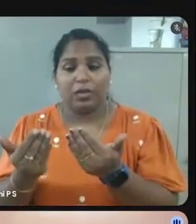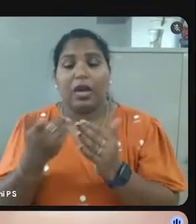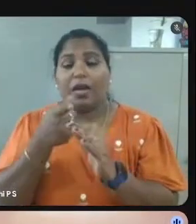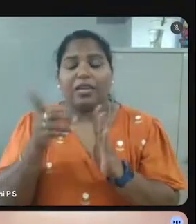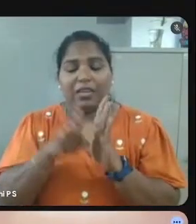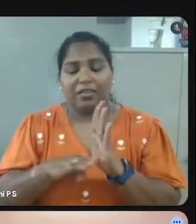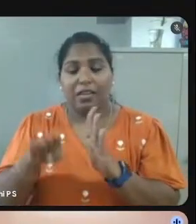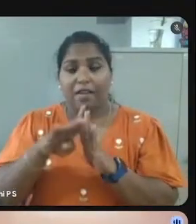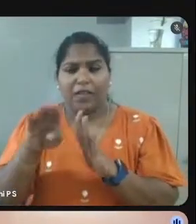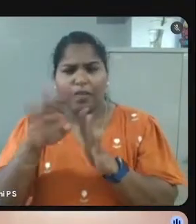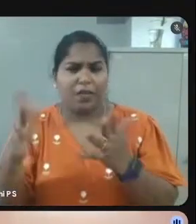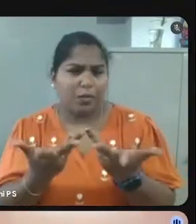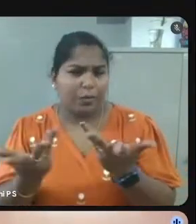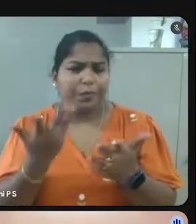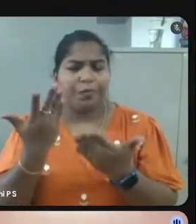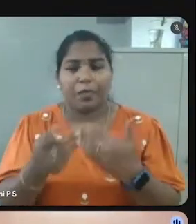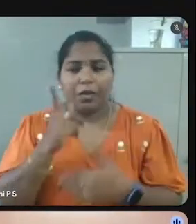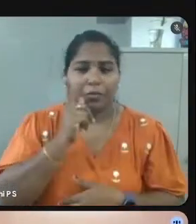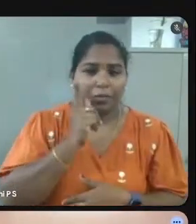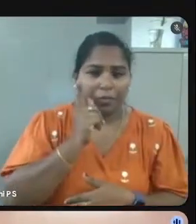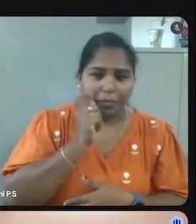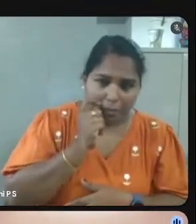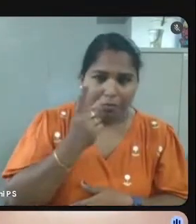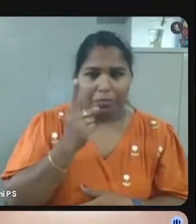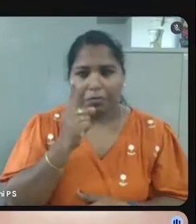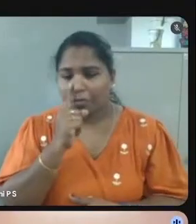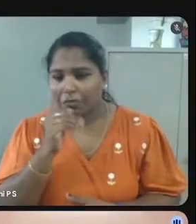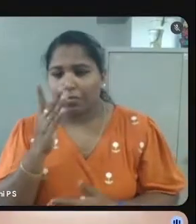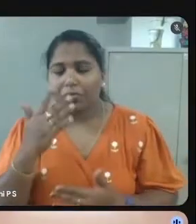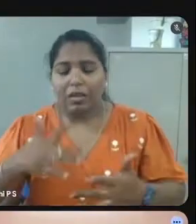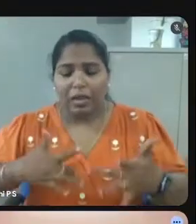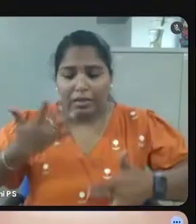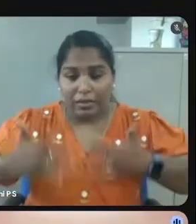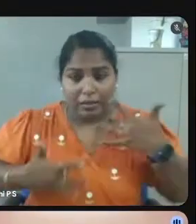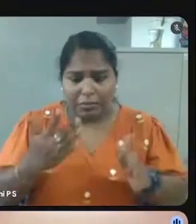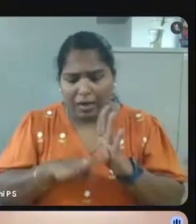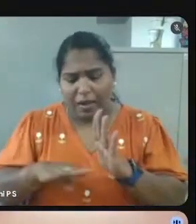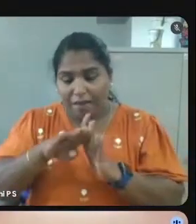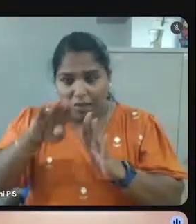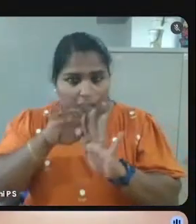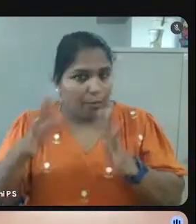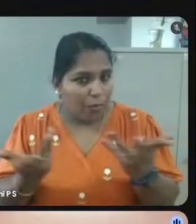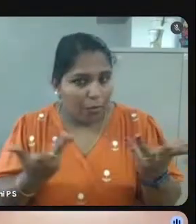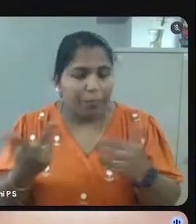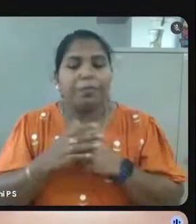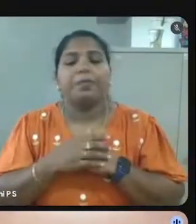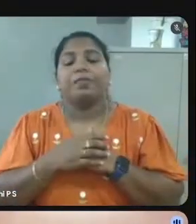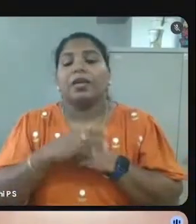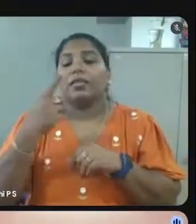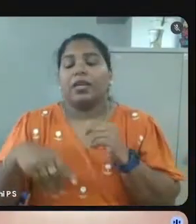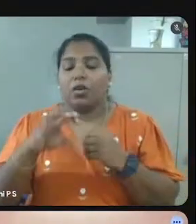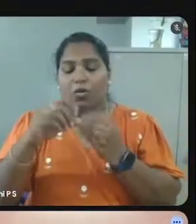എന്തൊക്കെയാണ് പോകുന്നു, either male or female in the excitement സ്റ്റേജും പിന്നെ